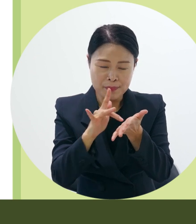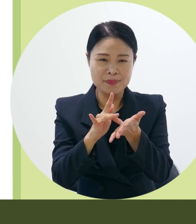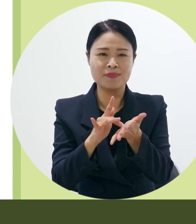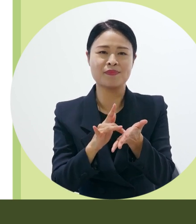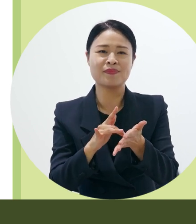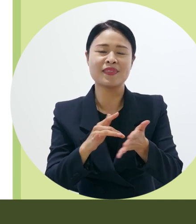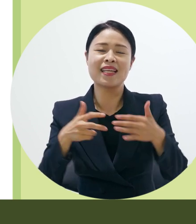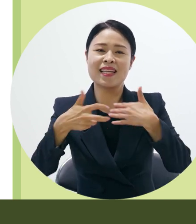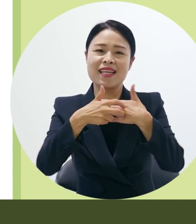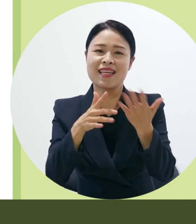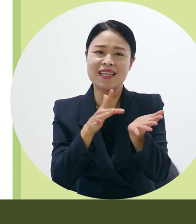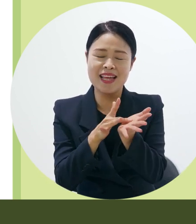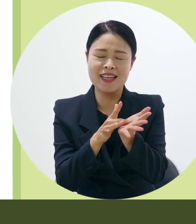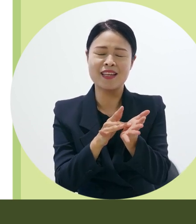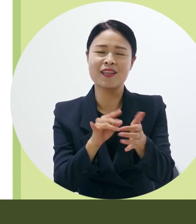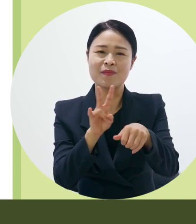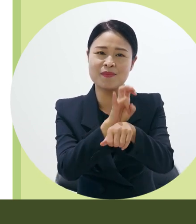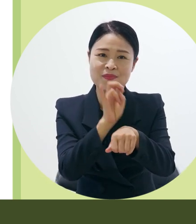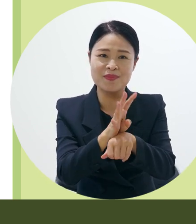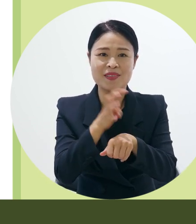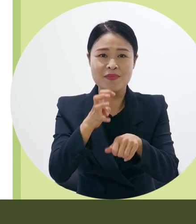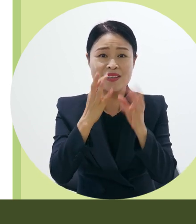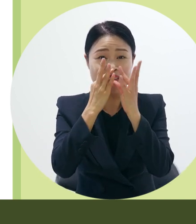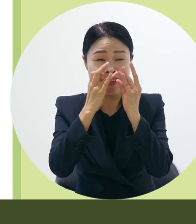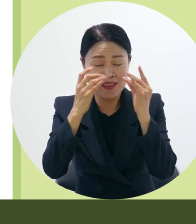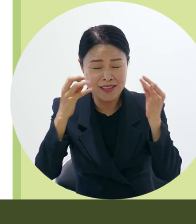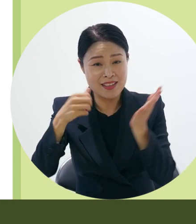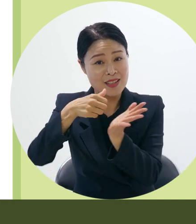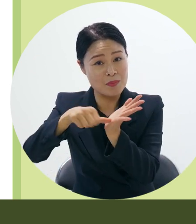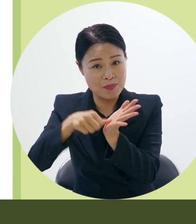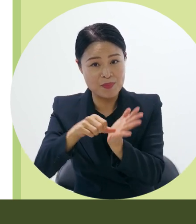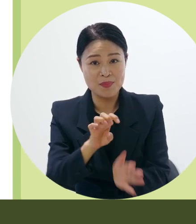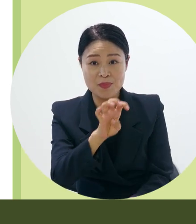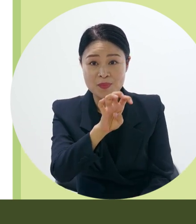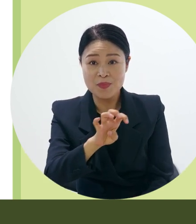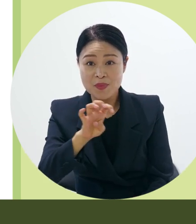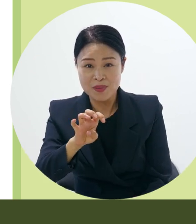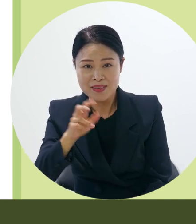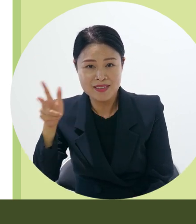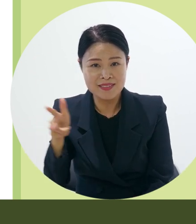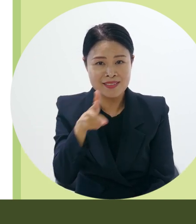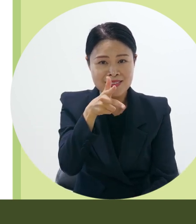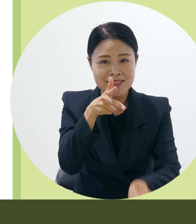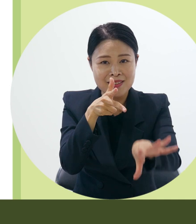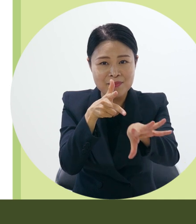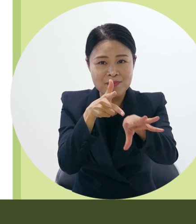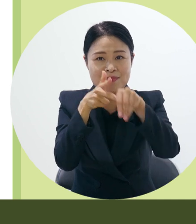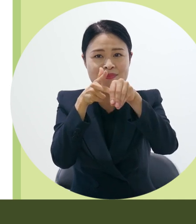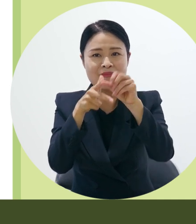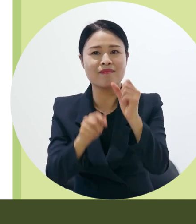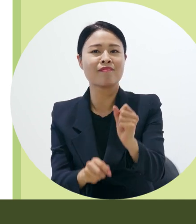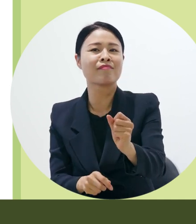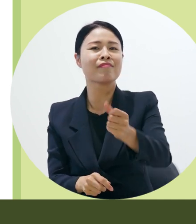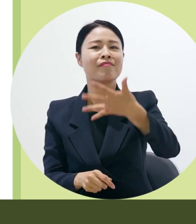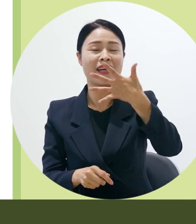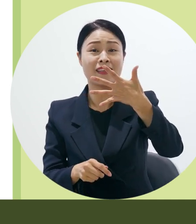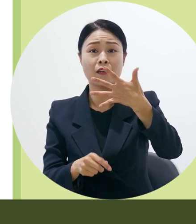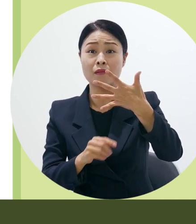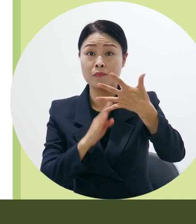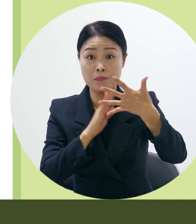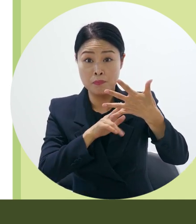의약품 안전나라로 연결되어 글자, 음성, 수어 영상 등으로 안전정보를 제공하는